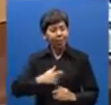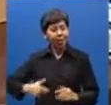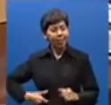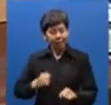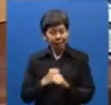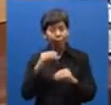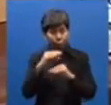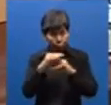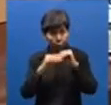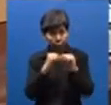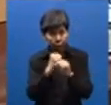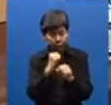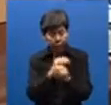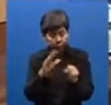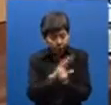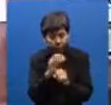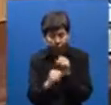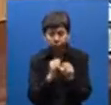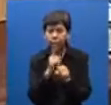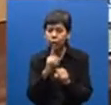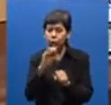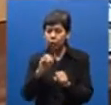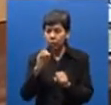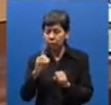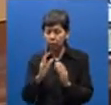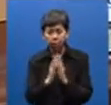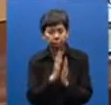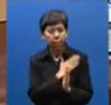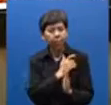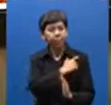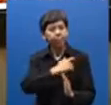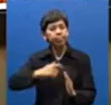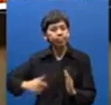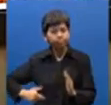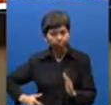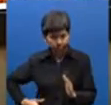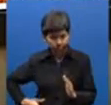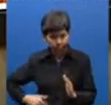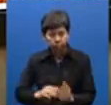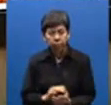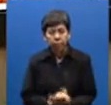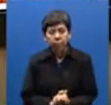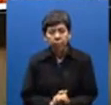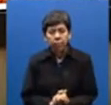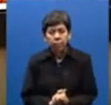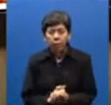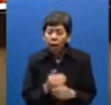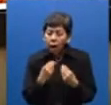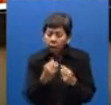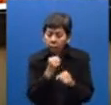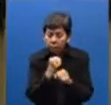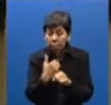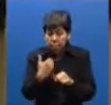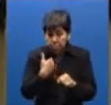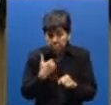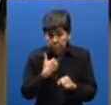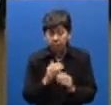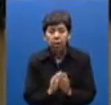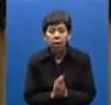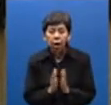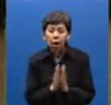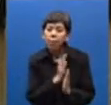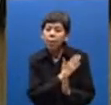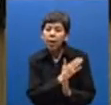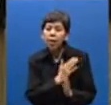สักการะฉลองพระชันษาชาตกาล 101ปีสมเด็จพระญาณสังวรสมเด็จพระสังฆราชสกลมหาสังฆปรินายกโดยสมเด็จพระ